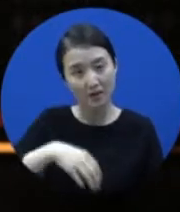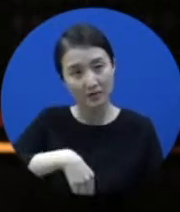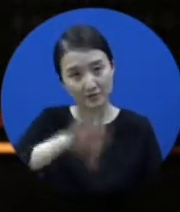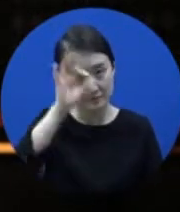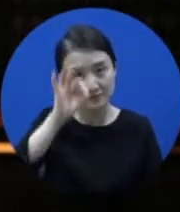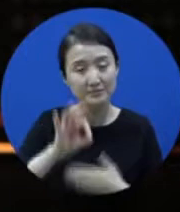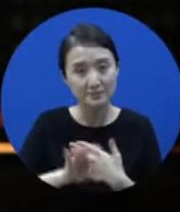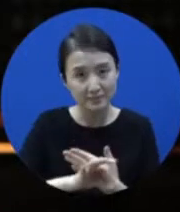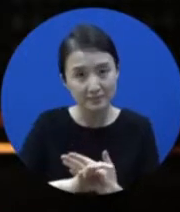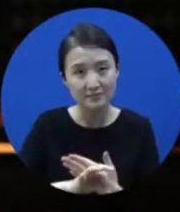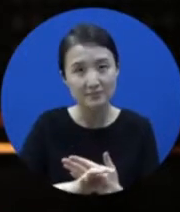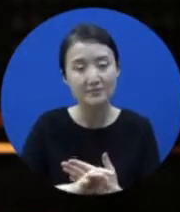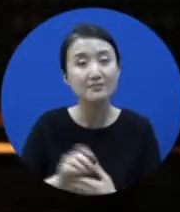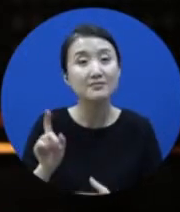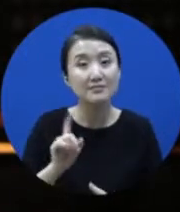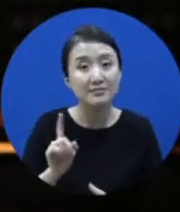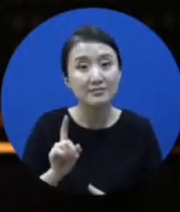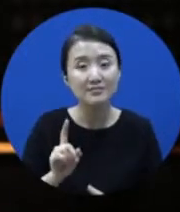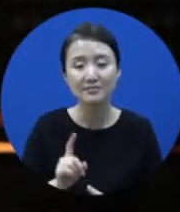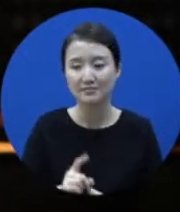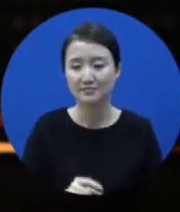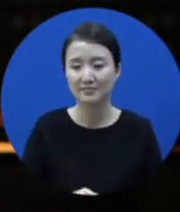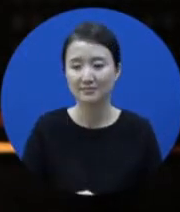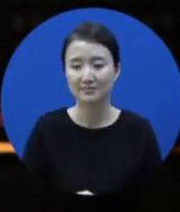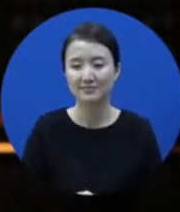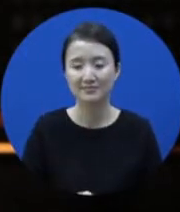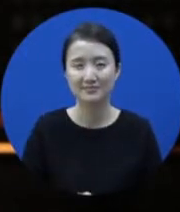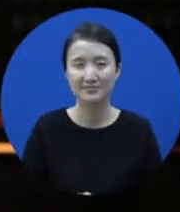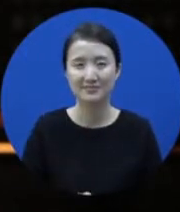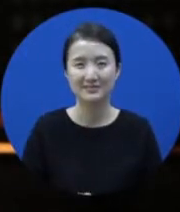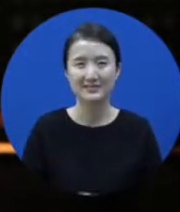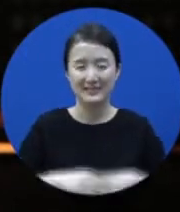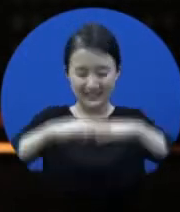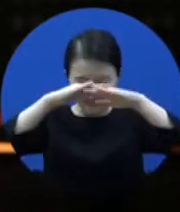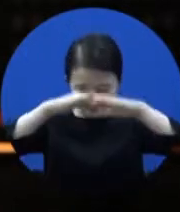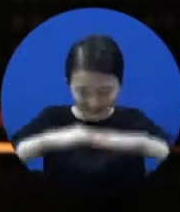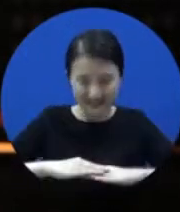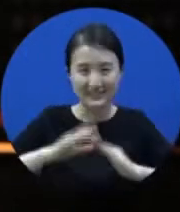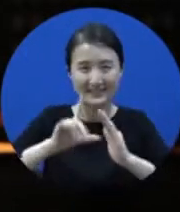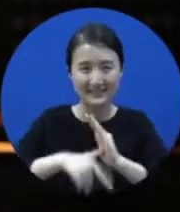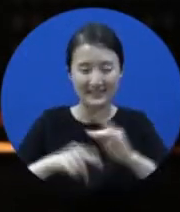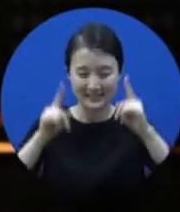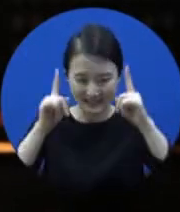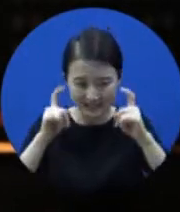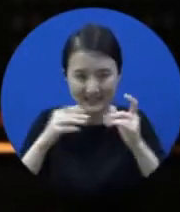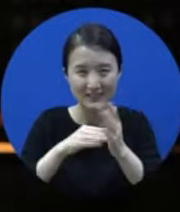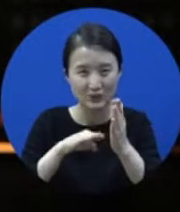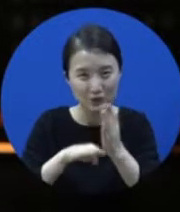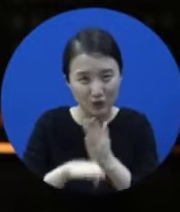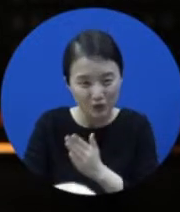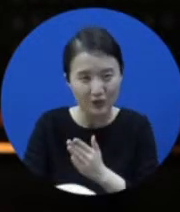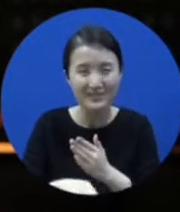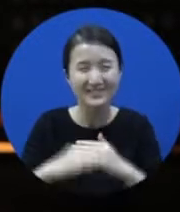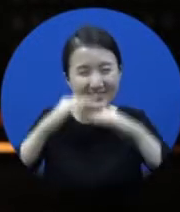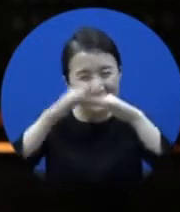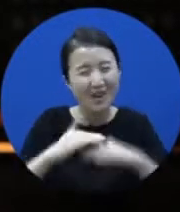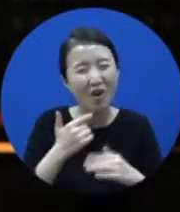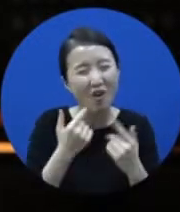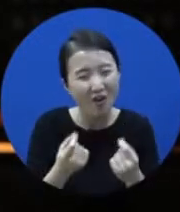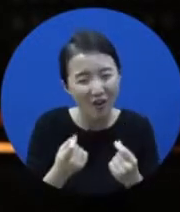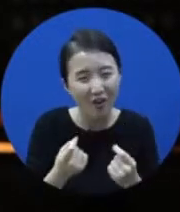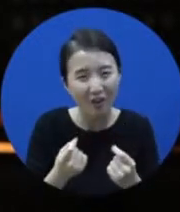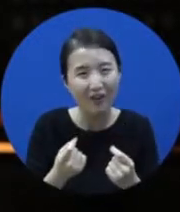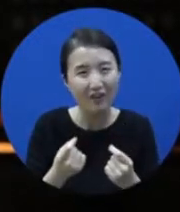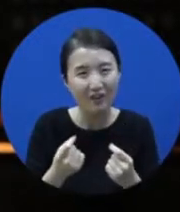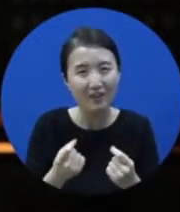제사상도요 먼저 사진 찍고 한다고 하잖아요. 사진 찍잖아요. 그런 것처럼 여러분의 얼굴을 사진을 찍는다라고 생각하시고